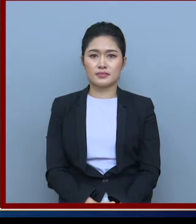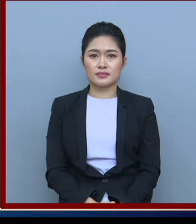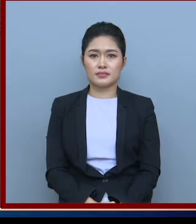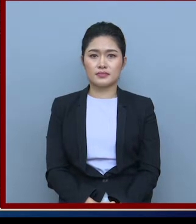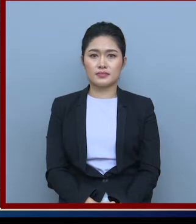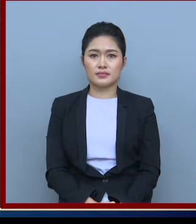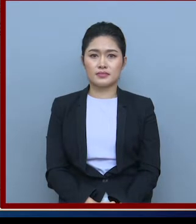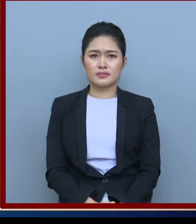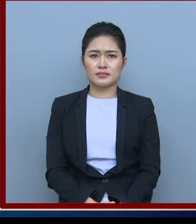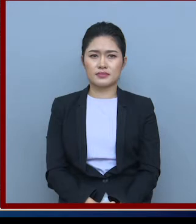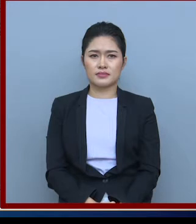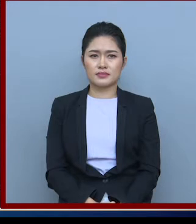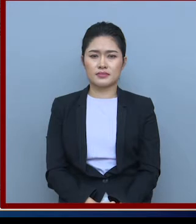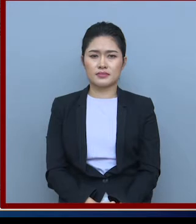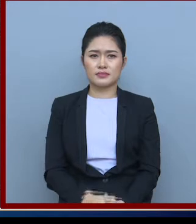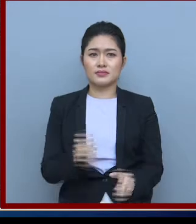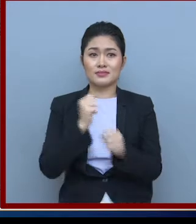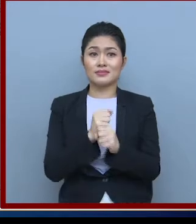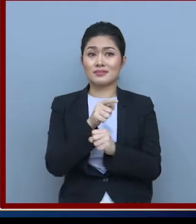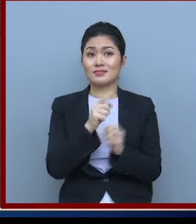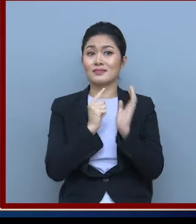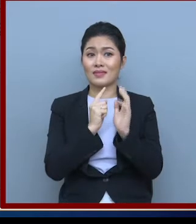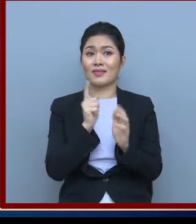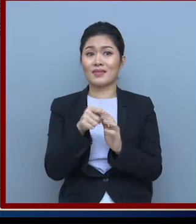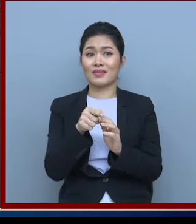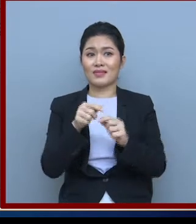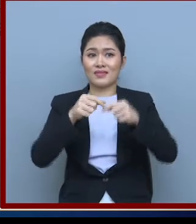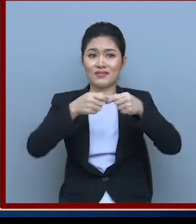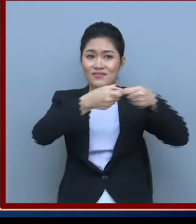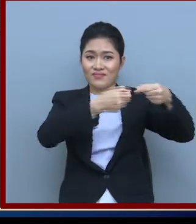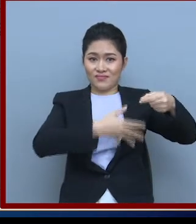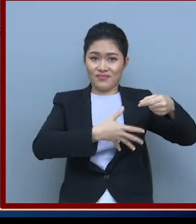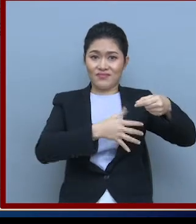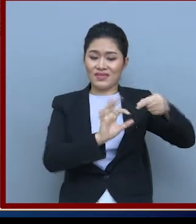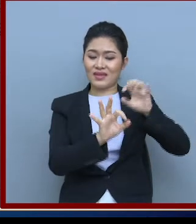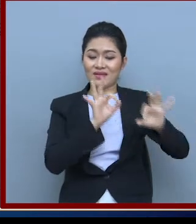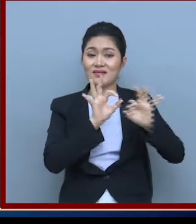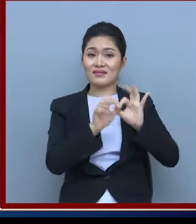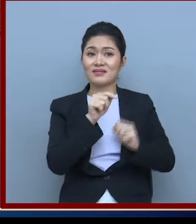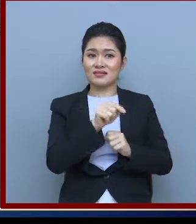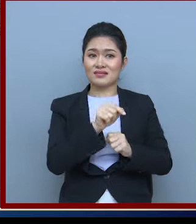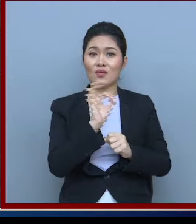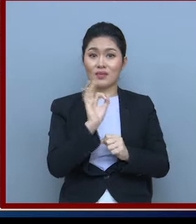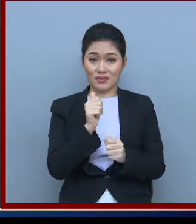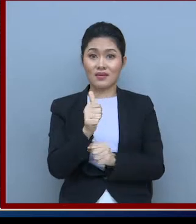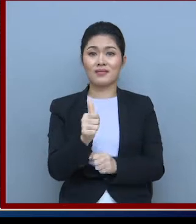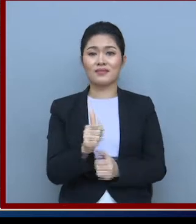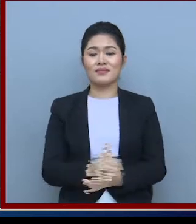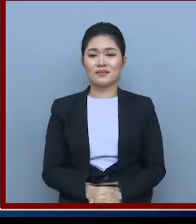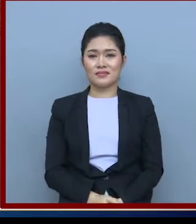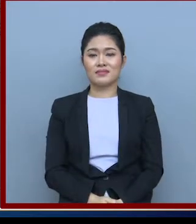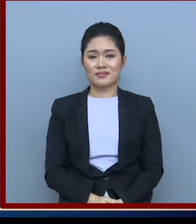ครับหลังจากที่เราอินสตอลฝั่งนี้แล้วใช่ไหมเราต้องมาเลือกเวอร์ชันแล้วก็อินสตอลอีกครั้งหนึ่งนะโอเคได้แล้วใช่ไหม